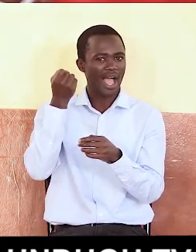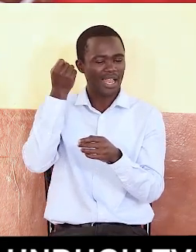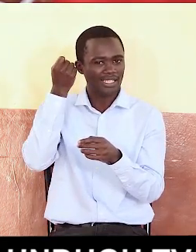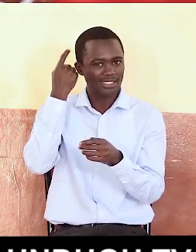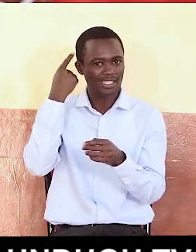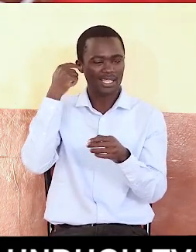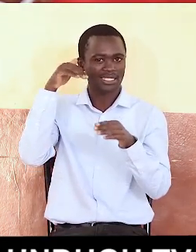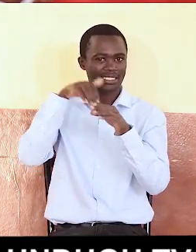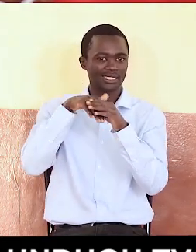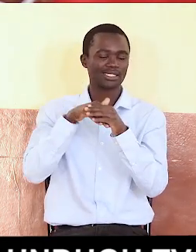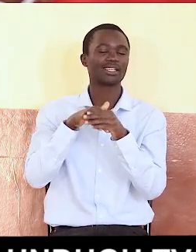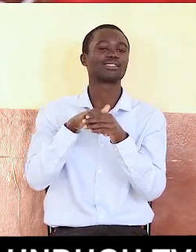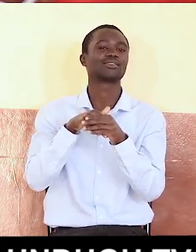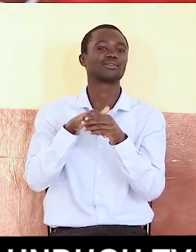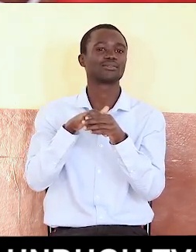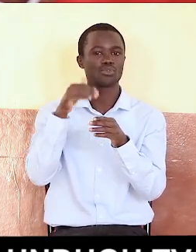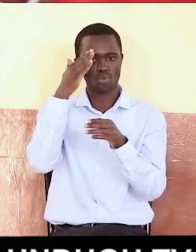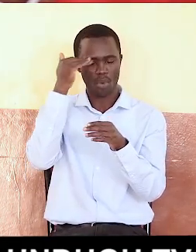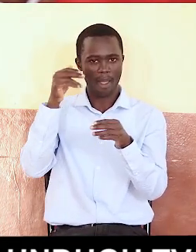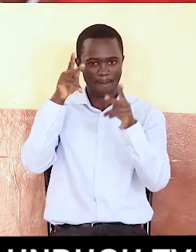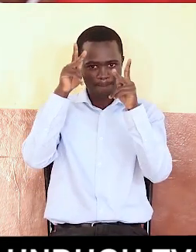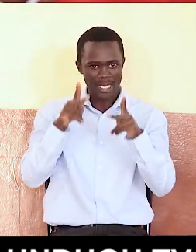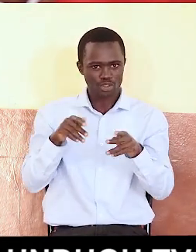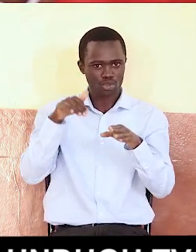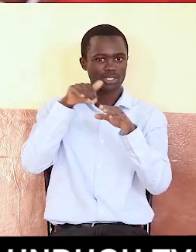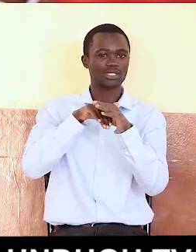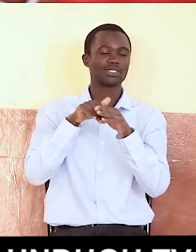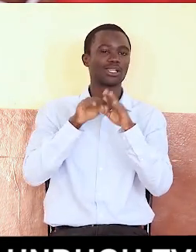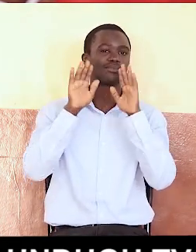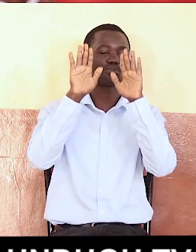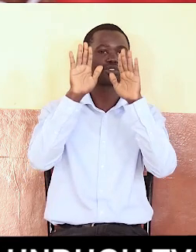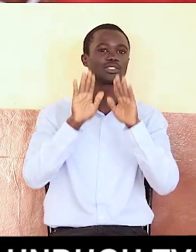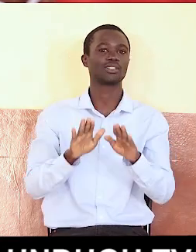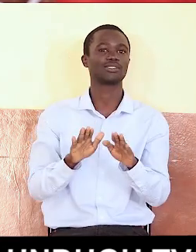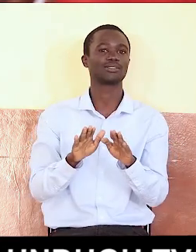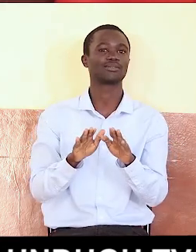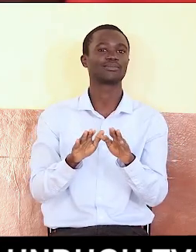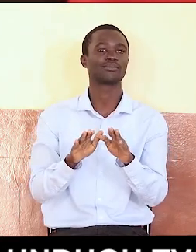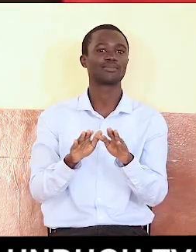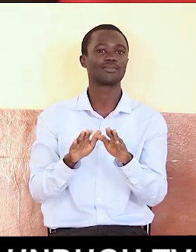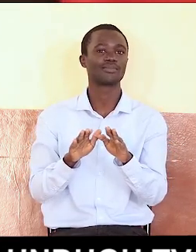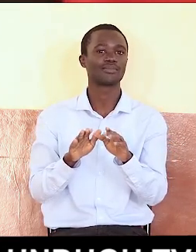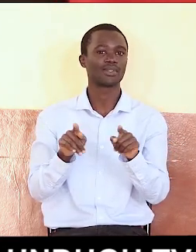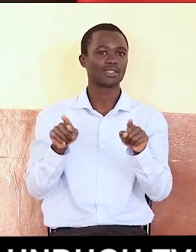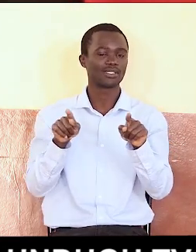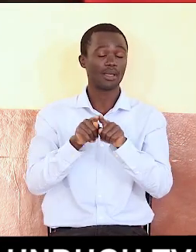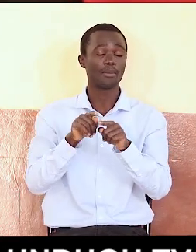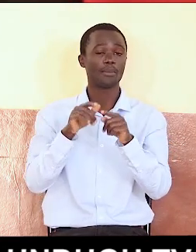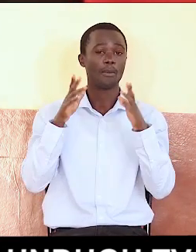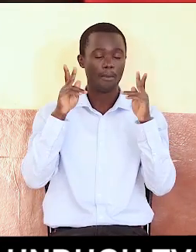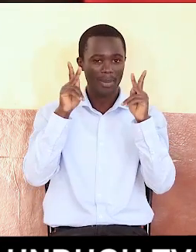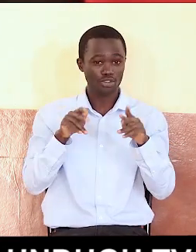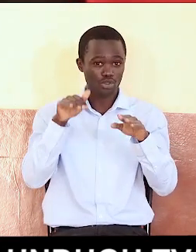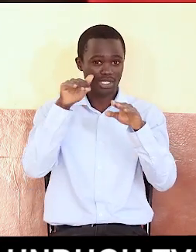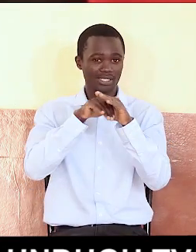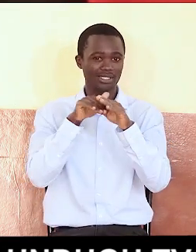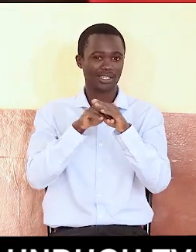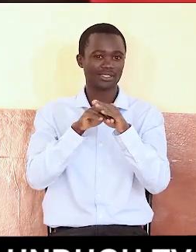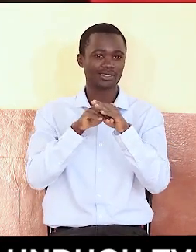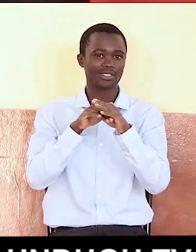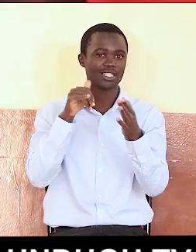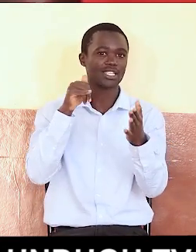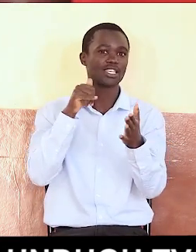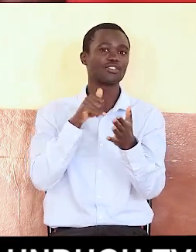ndani, kwa sababu mtu wa ndani ni wa muhimu sana, na ndiye tunauzisha katika